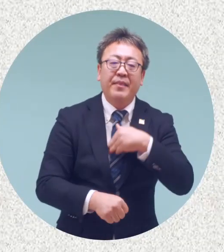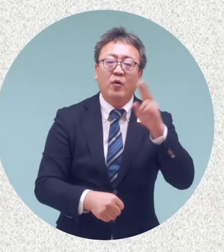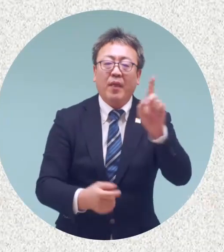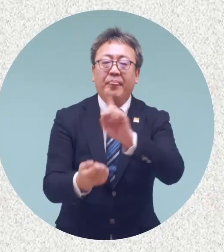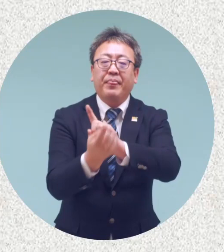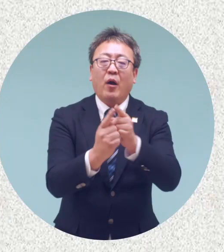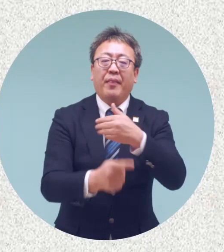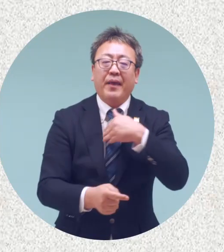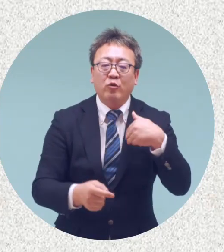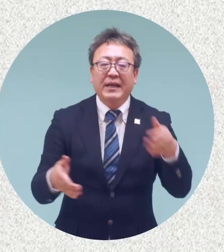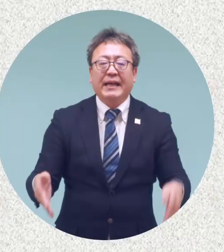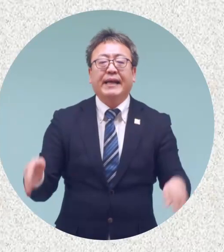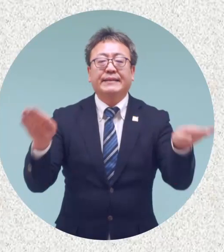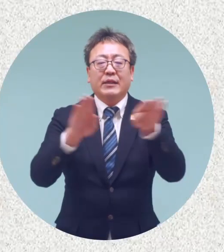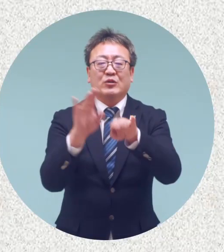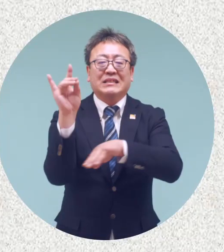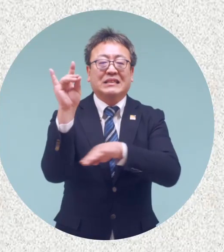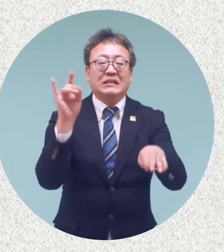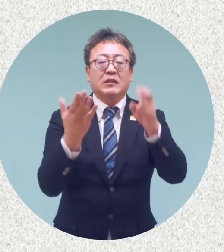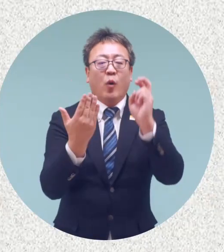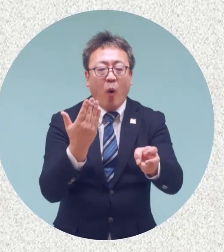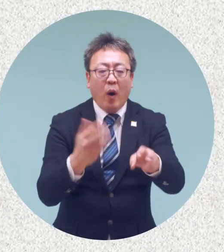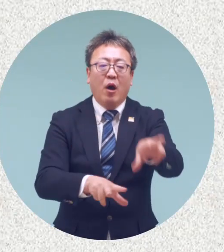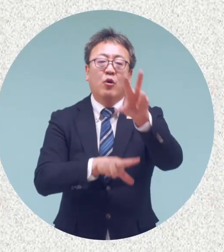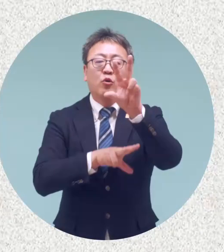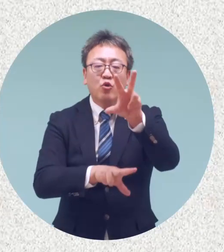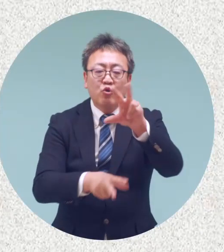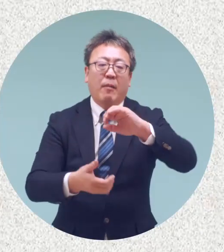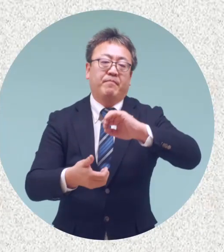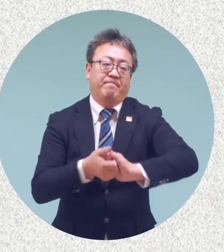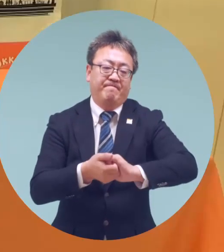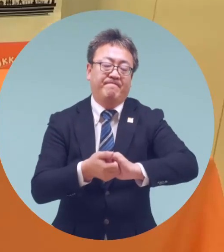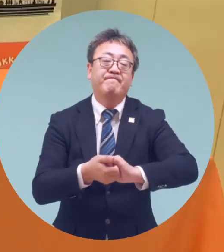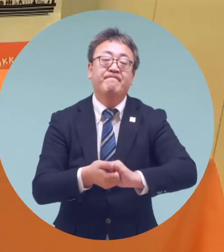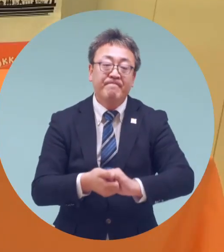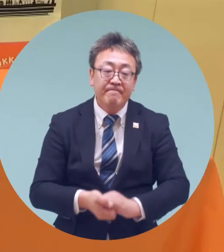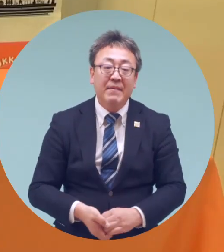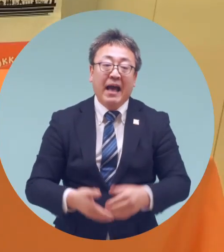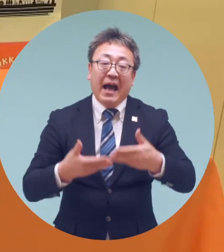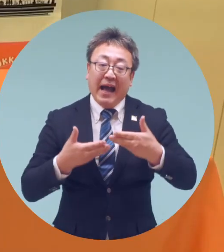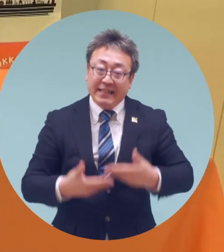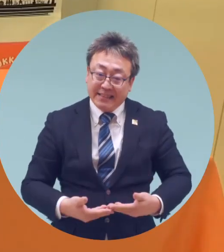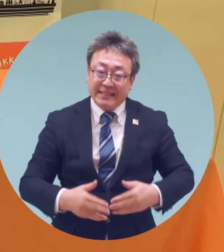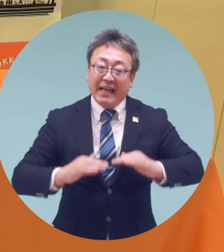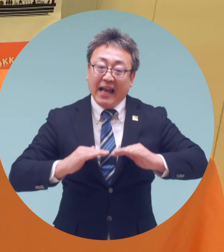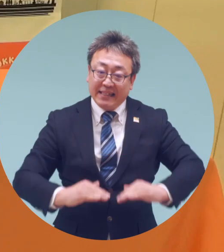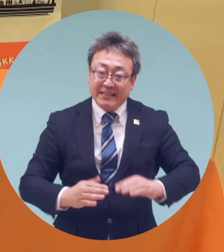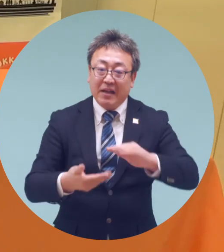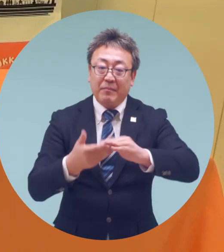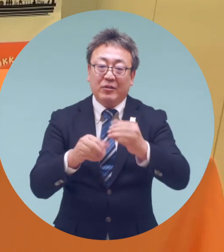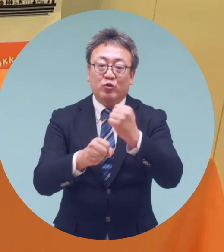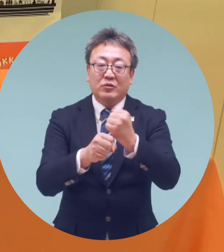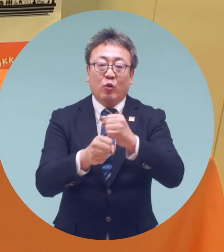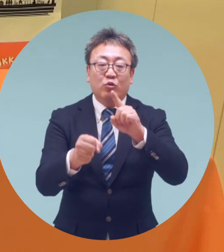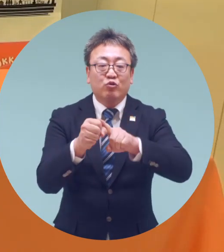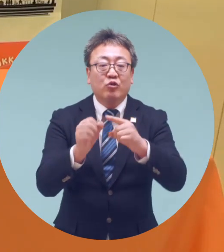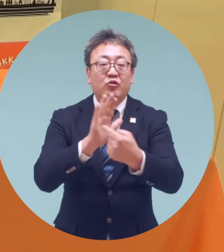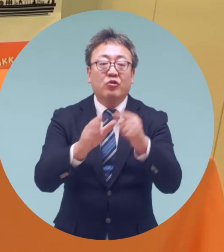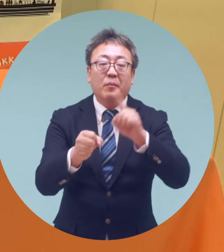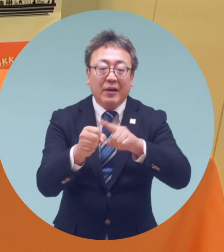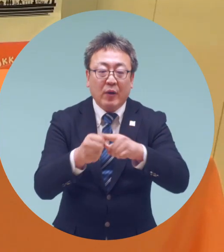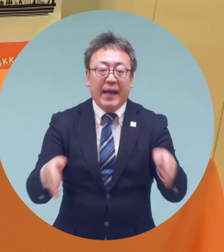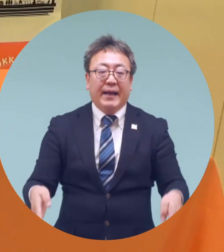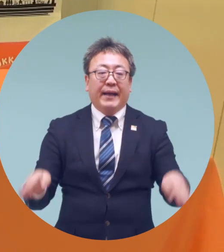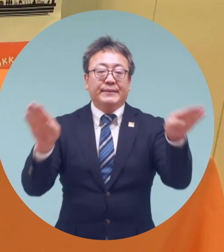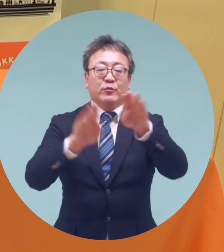るよう建築基準法で必要なルールが定められています。 安全安心な街づくりを実現するには、建物の